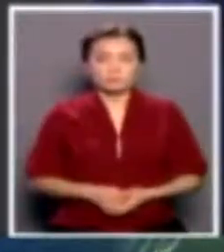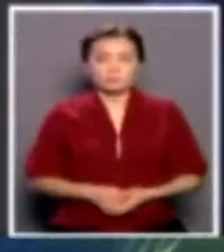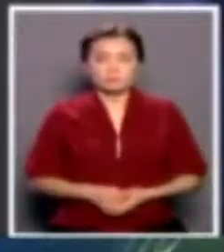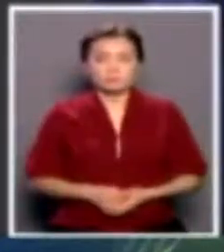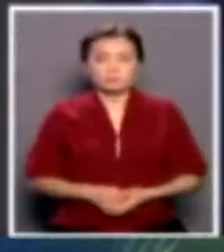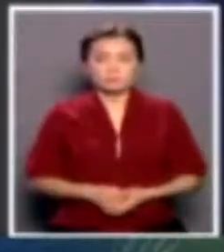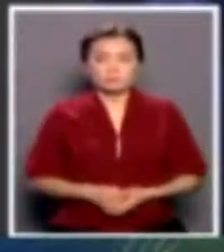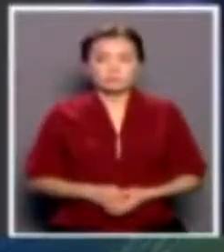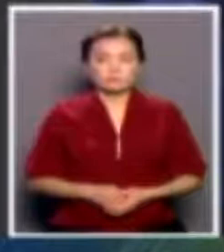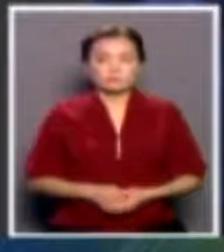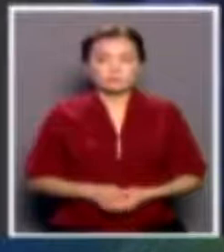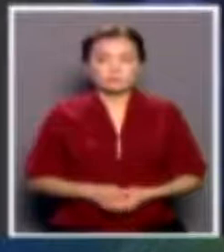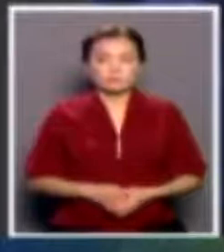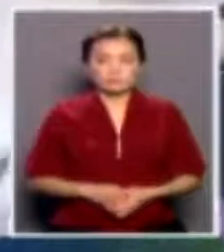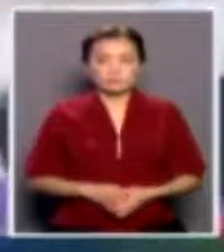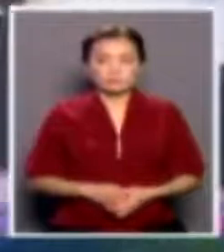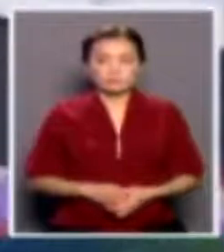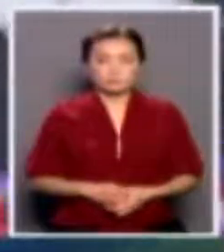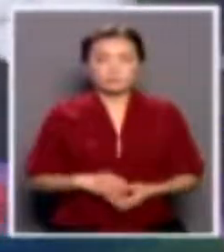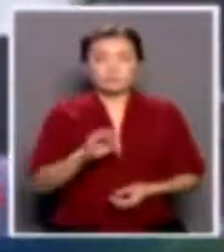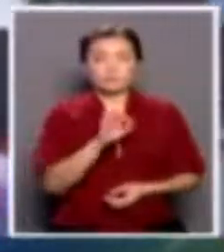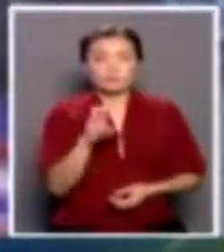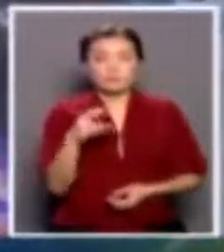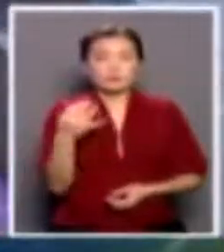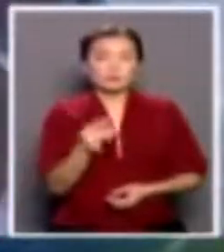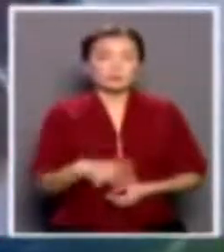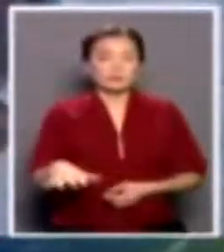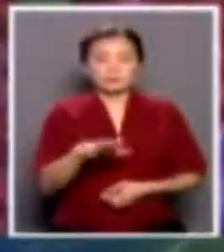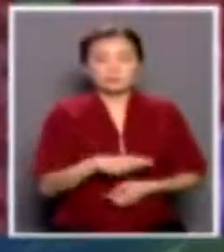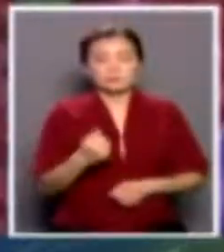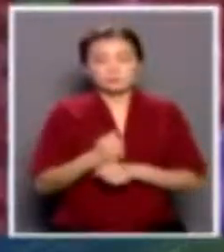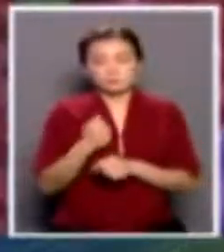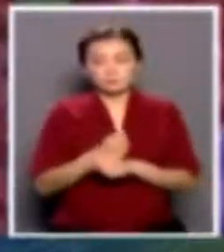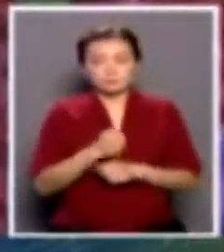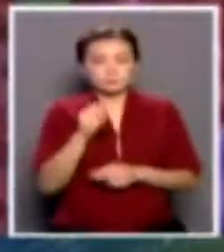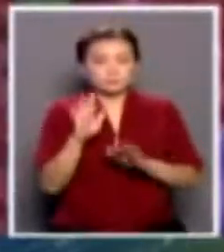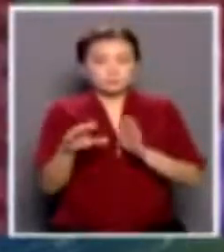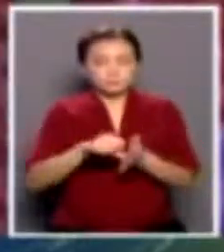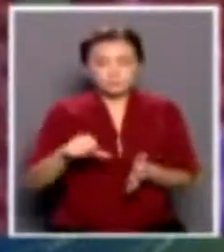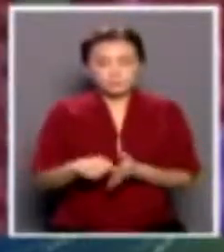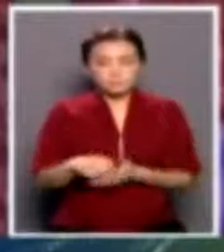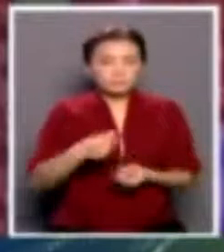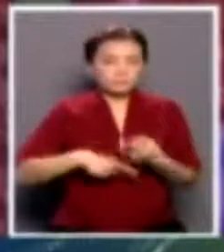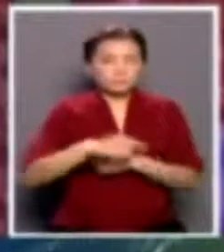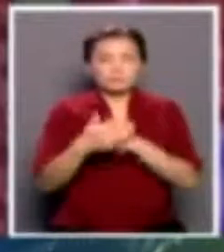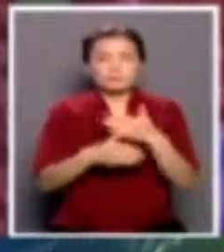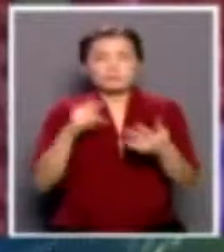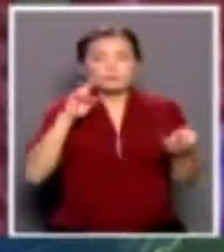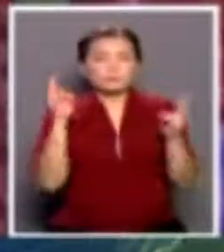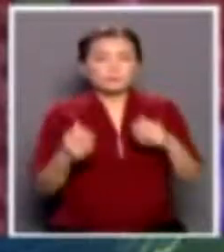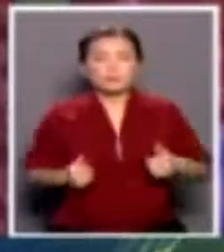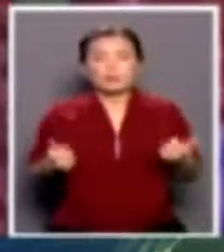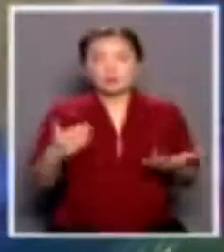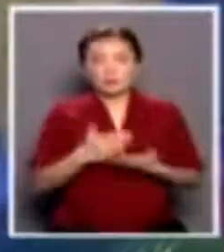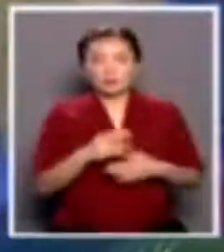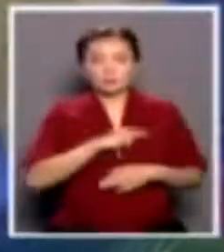Şeberliklerin jaksı olsun, men qanı tartıñdar. Esbolay ata respublikalıq dengeydegi körmelerge qatısıp, ata kasipti köpşilikke tanıtıp